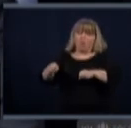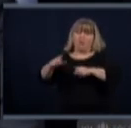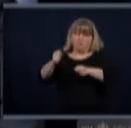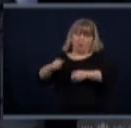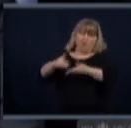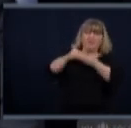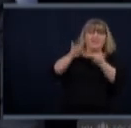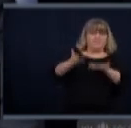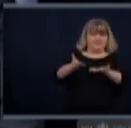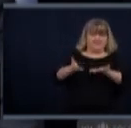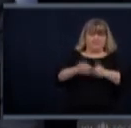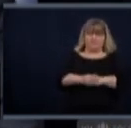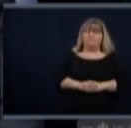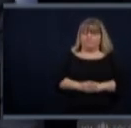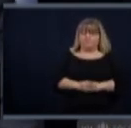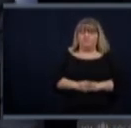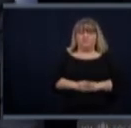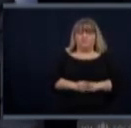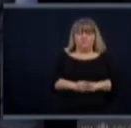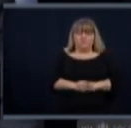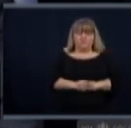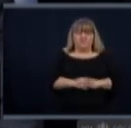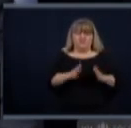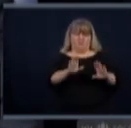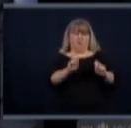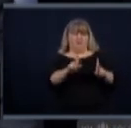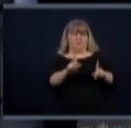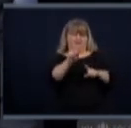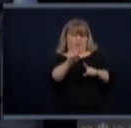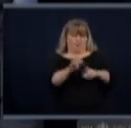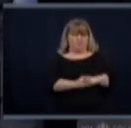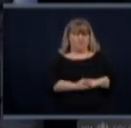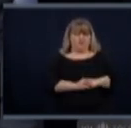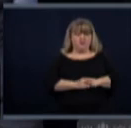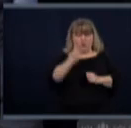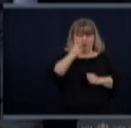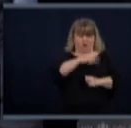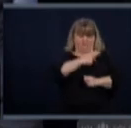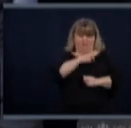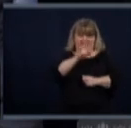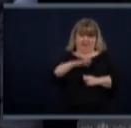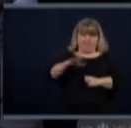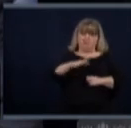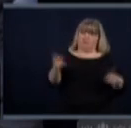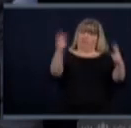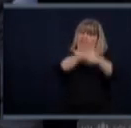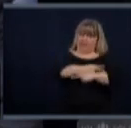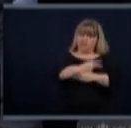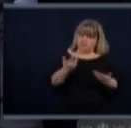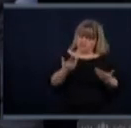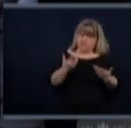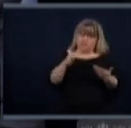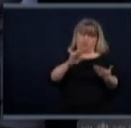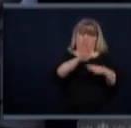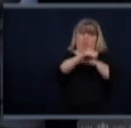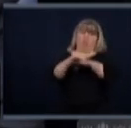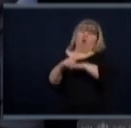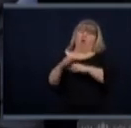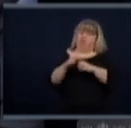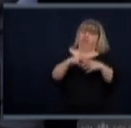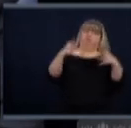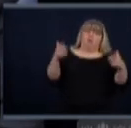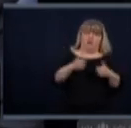peut-être... on voit que le Québec est la province la plus touchée et qu'on est les premiers à rouvrir les écoles. Donc,